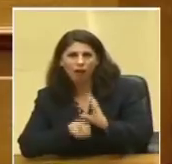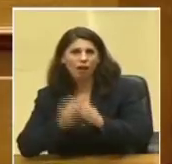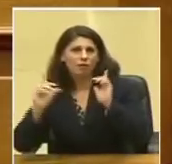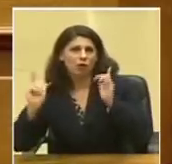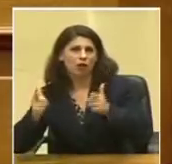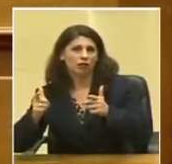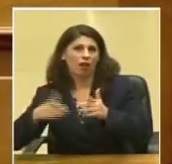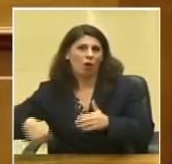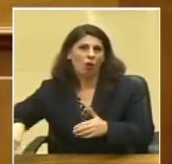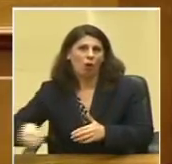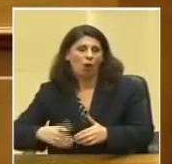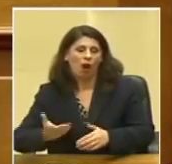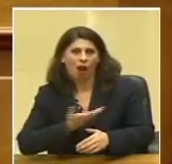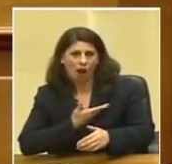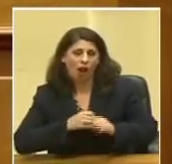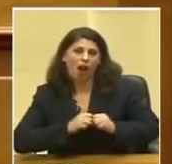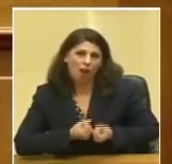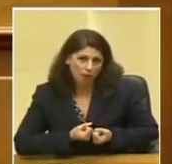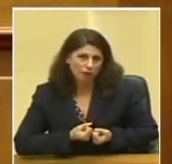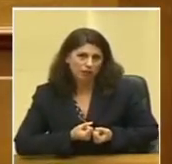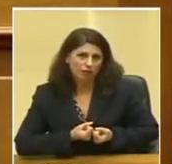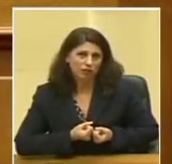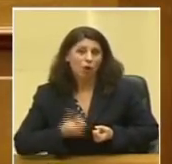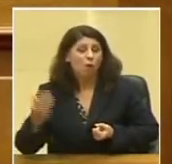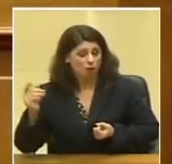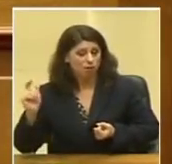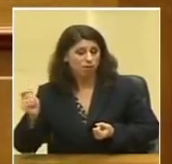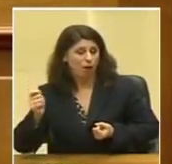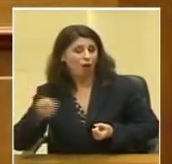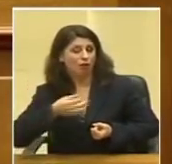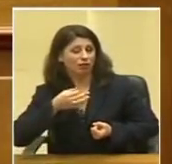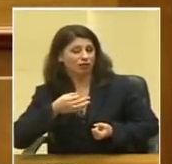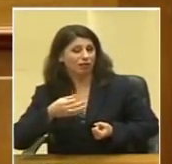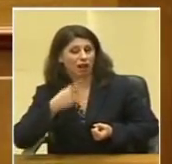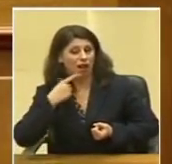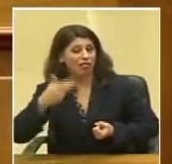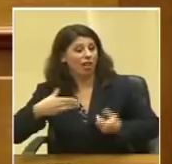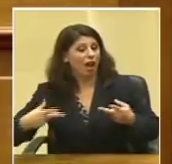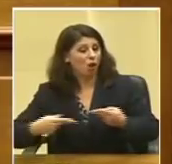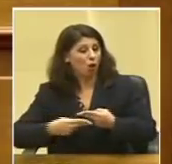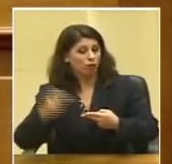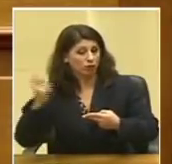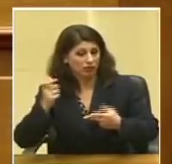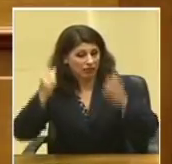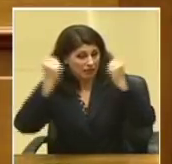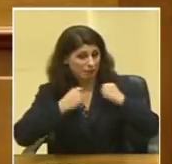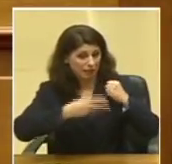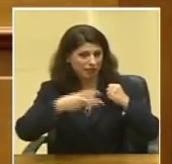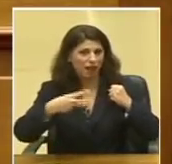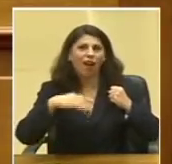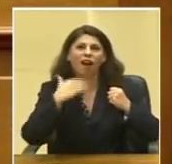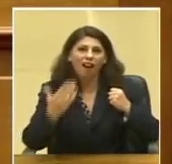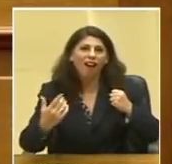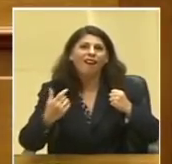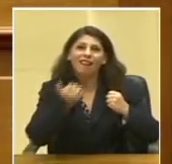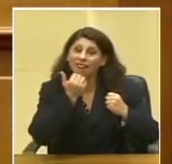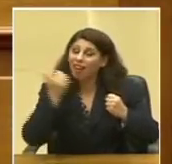μέρος της πολιτικής σας στρατηγικής. Και σήμερα λοιπόν ήρθε η μέρα που